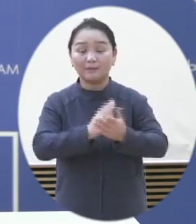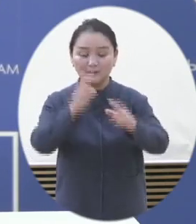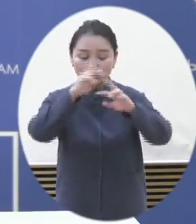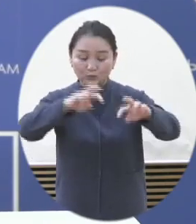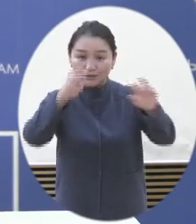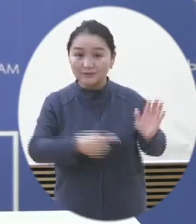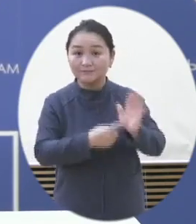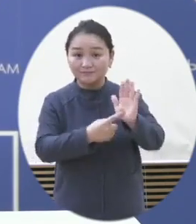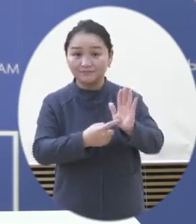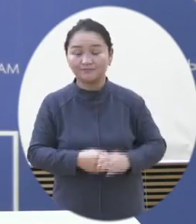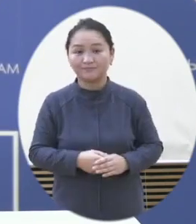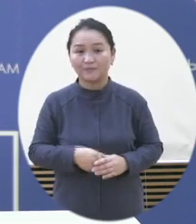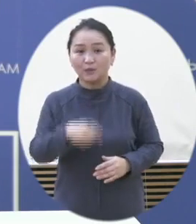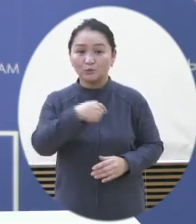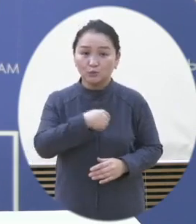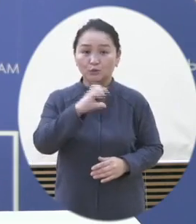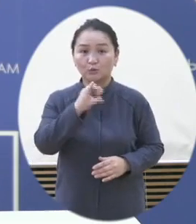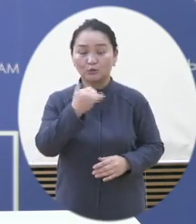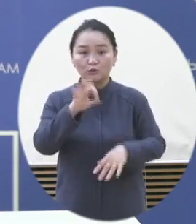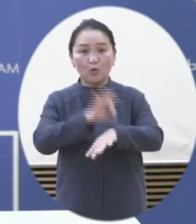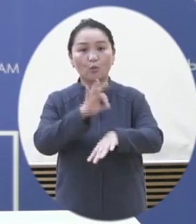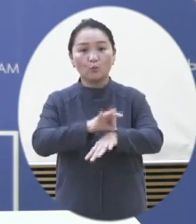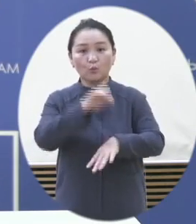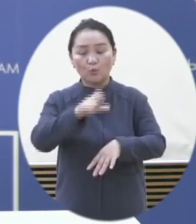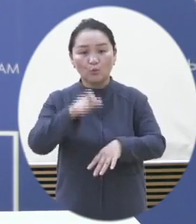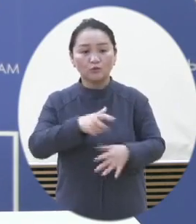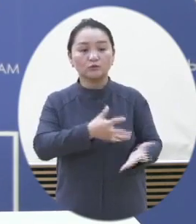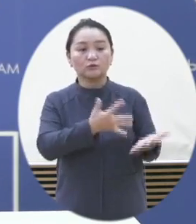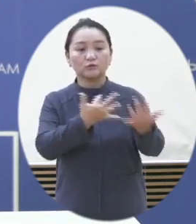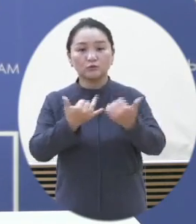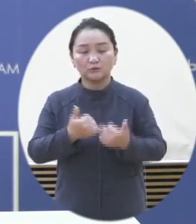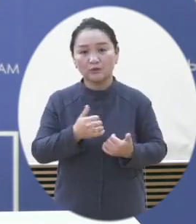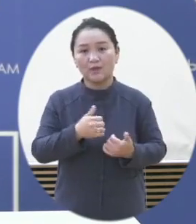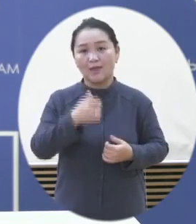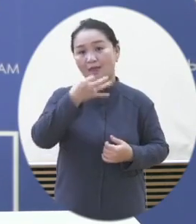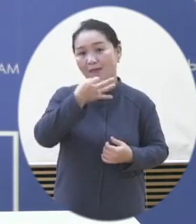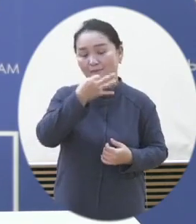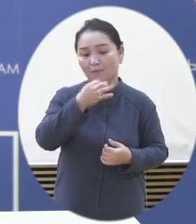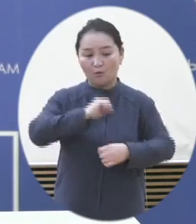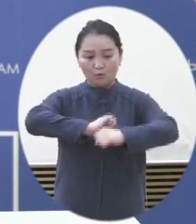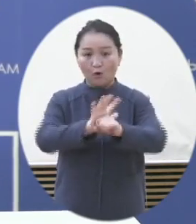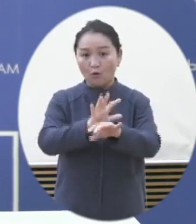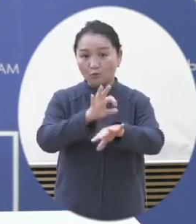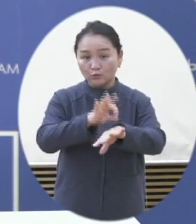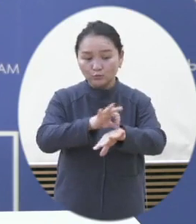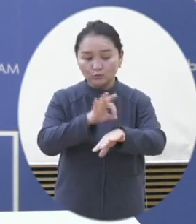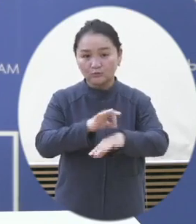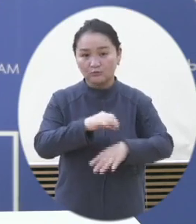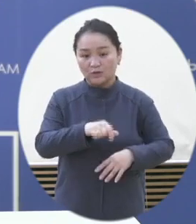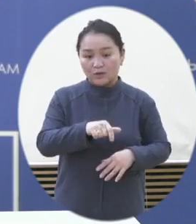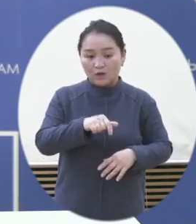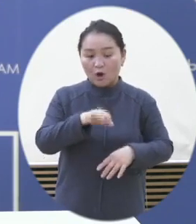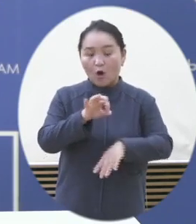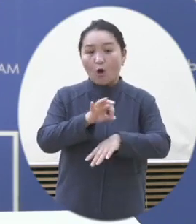байна. За зүрх судасны өвчний үед хэрэглэдэг статинс эмийг COVID-19 эмчилгээнд олон улсын судлаачид бол туршиж